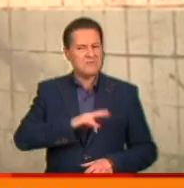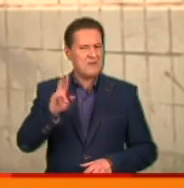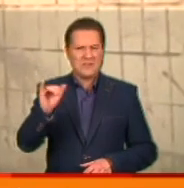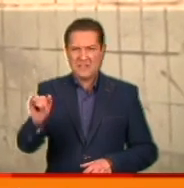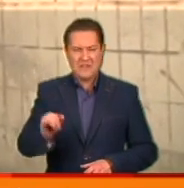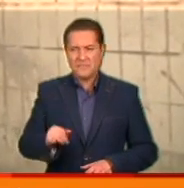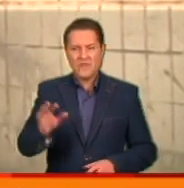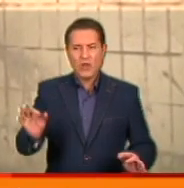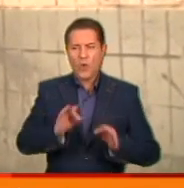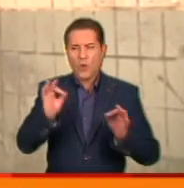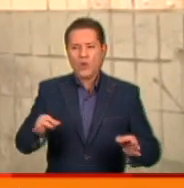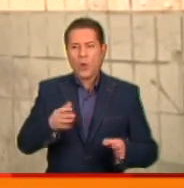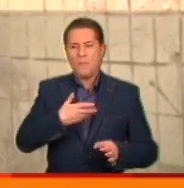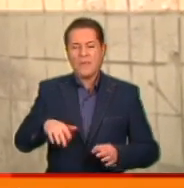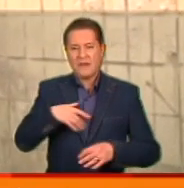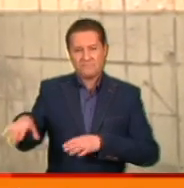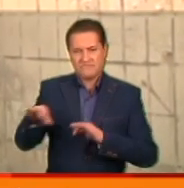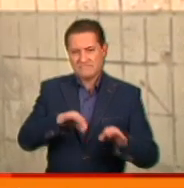працювали. Ми з іншого об'єкту.